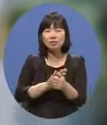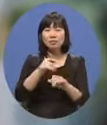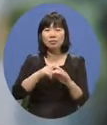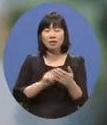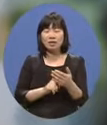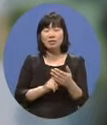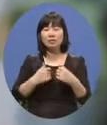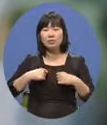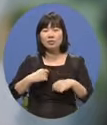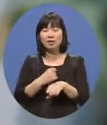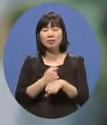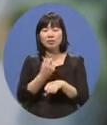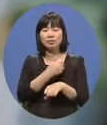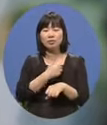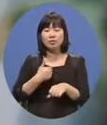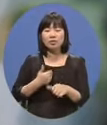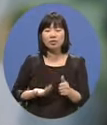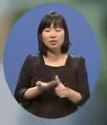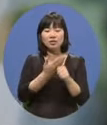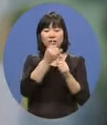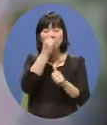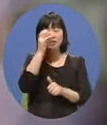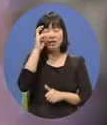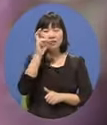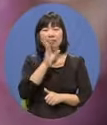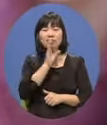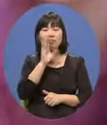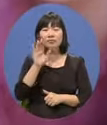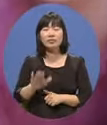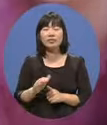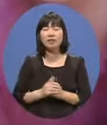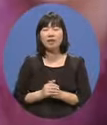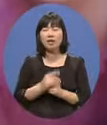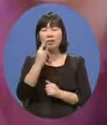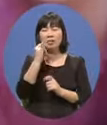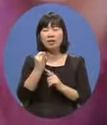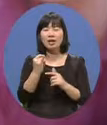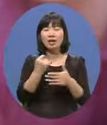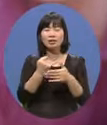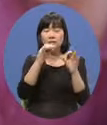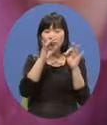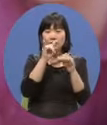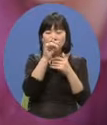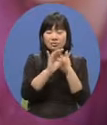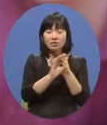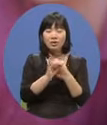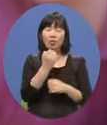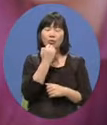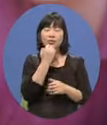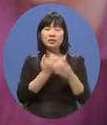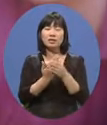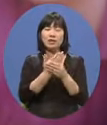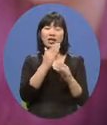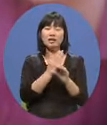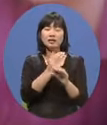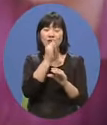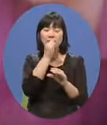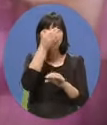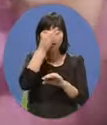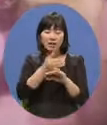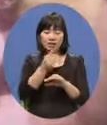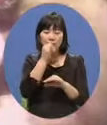좀 내려놓고 조금은 여유롭게 키웠을 텐데. 엄마는 하원이를 보고 있으면 웃음이 나. 미안하기도